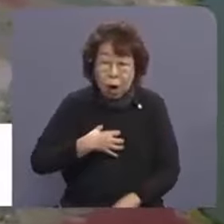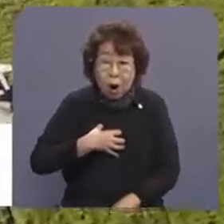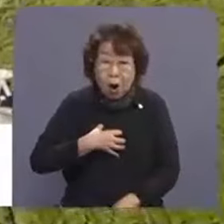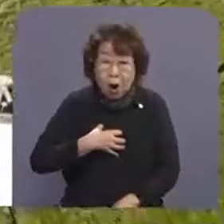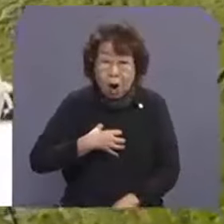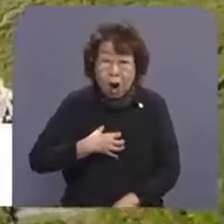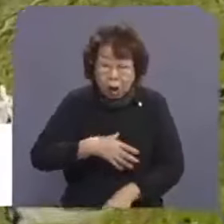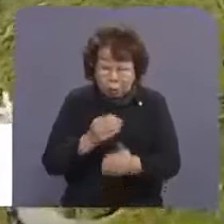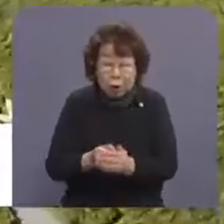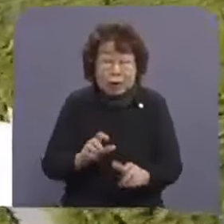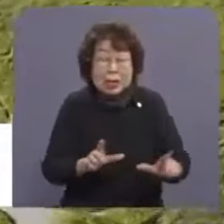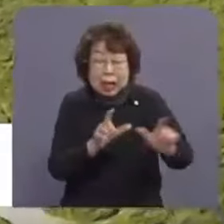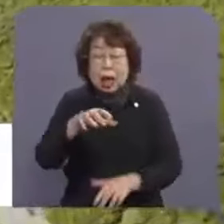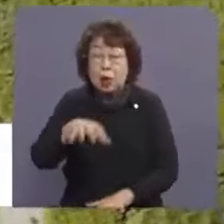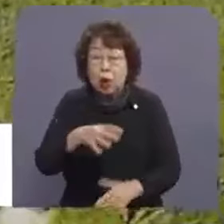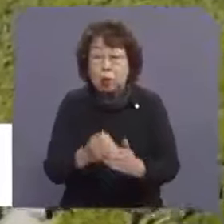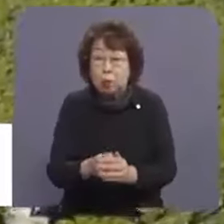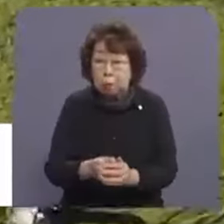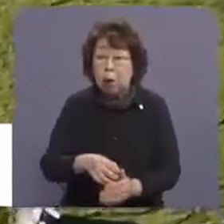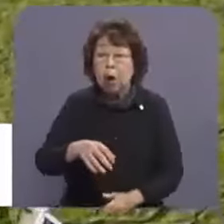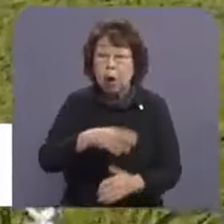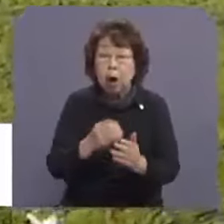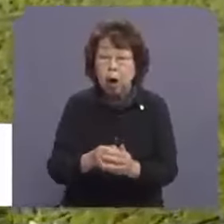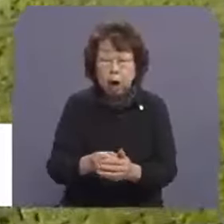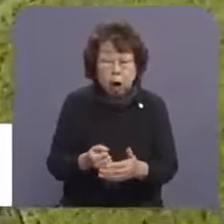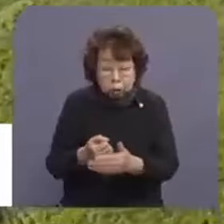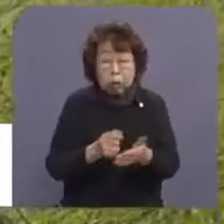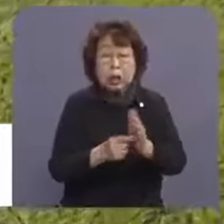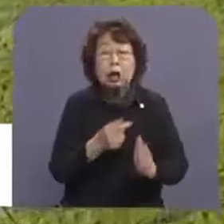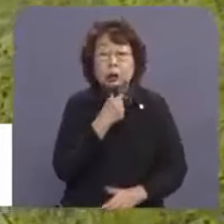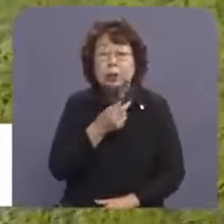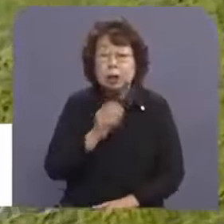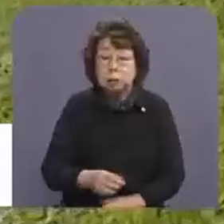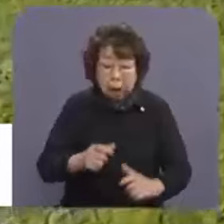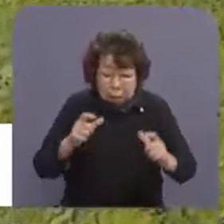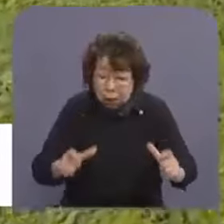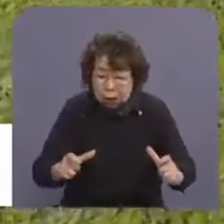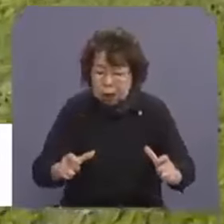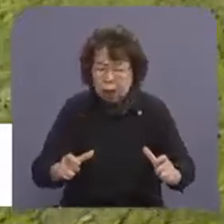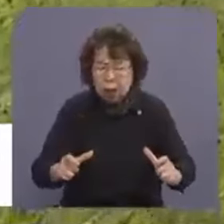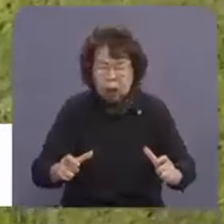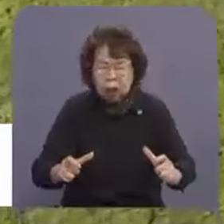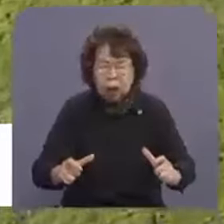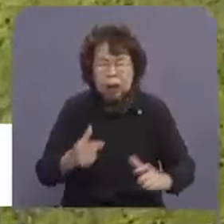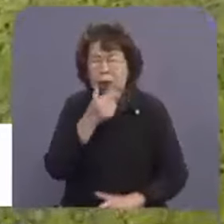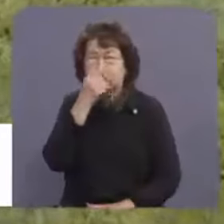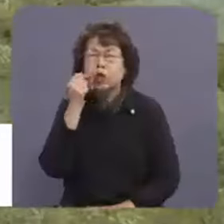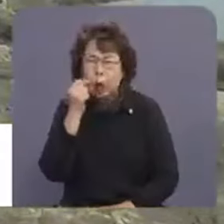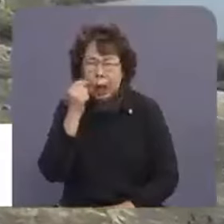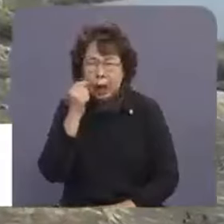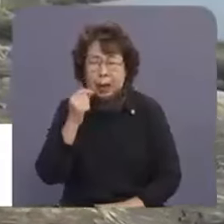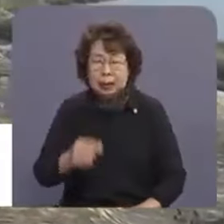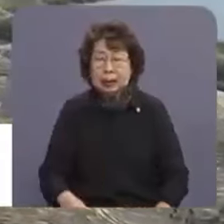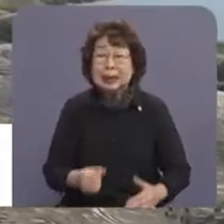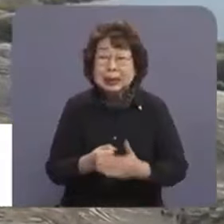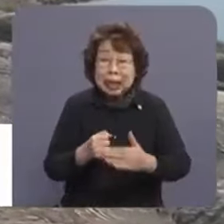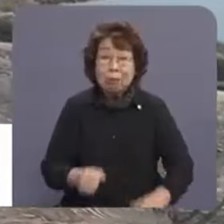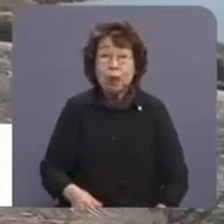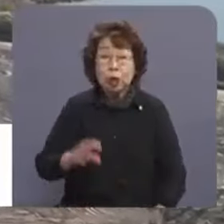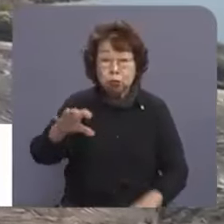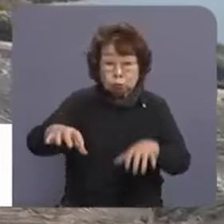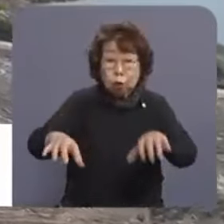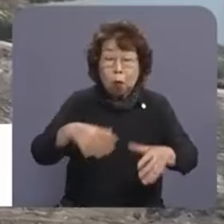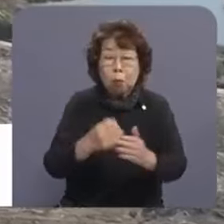일대를 국가도시공원으로 추진 중이지만 면적 규정에 크게 미치지 못합니다. 이 때문에 두